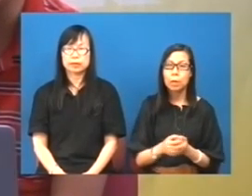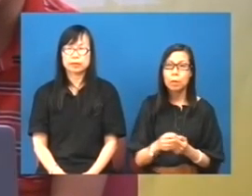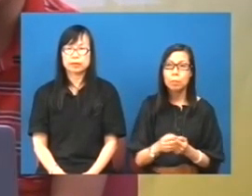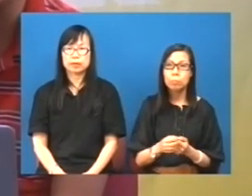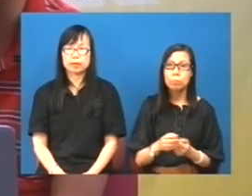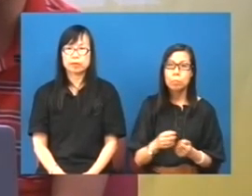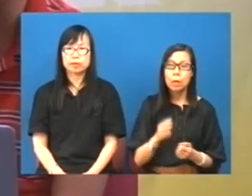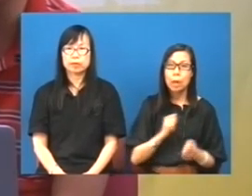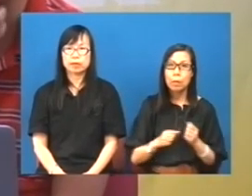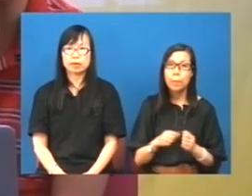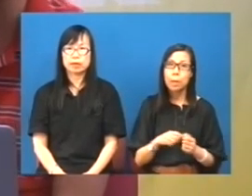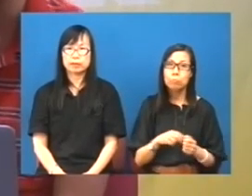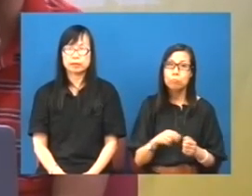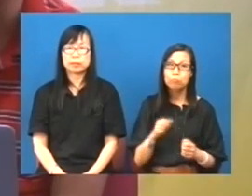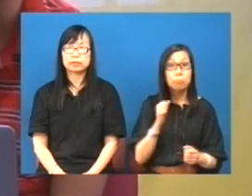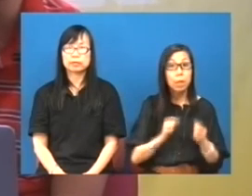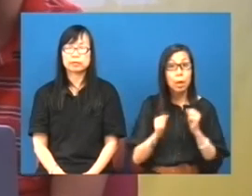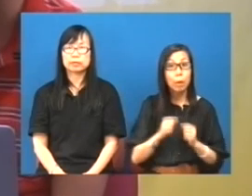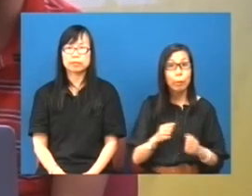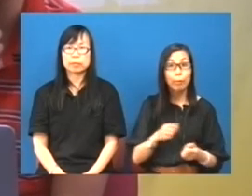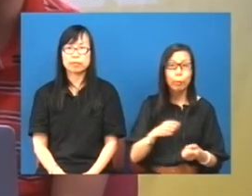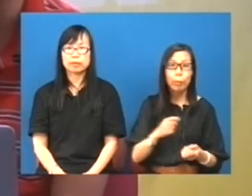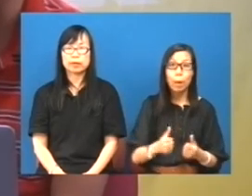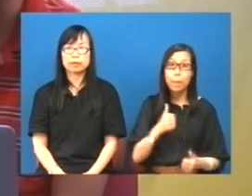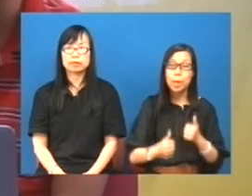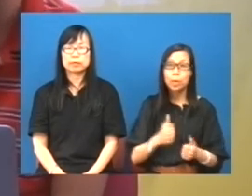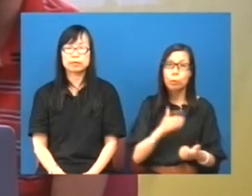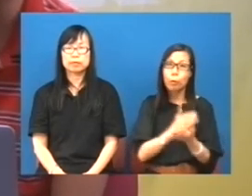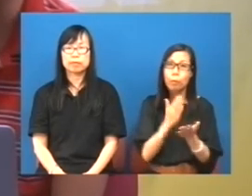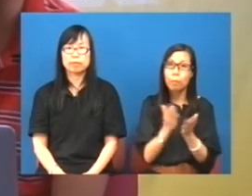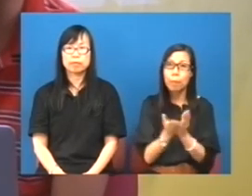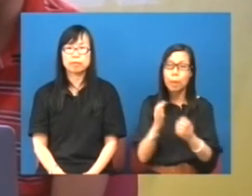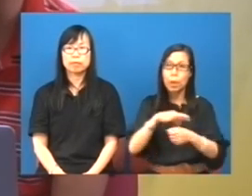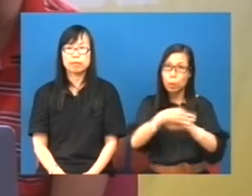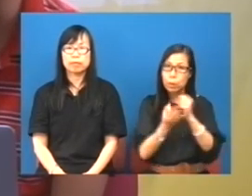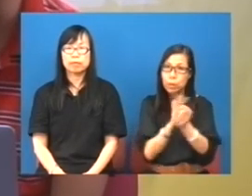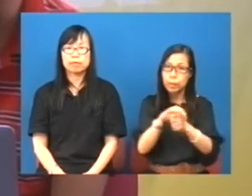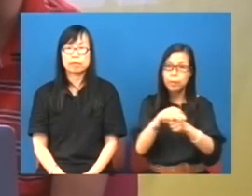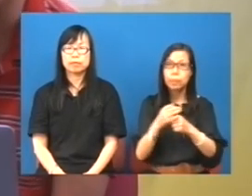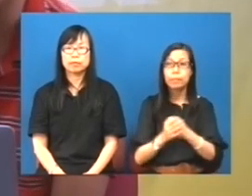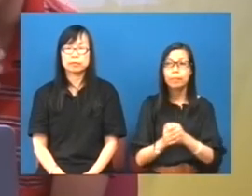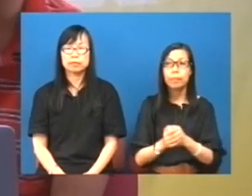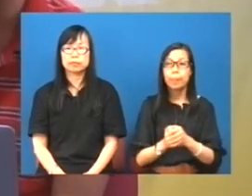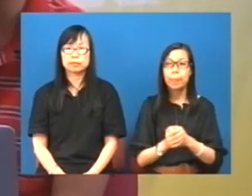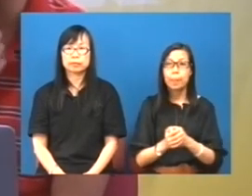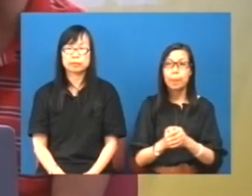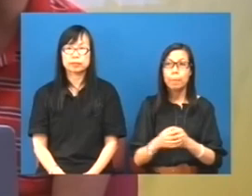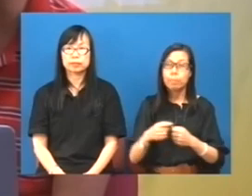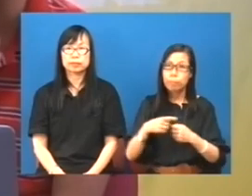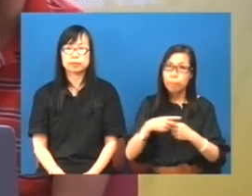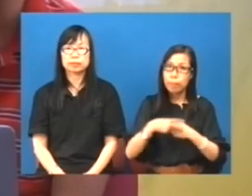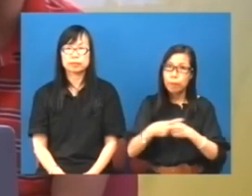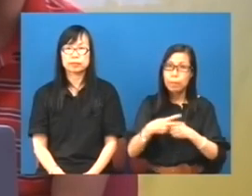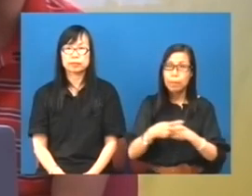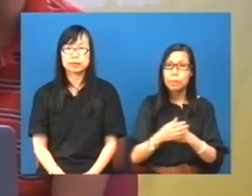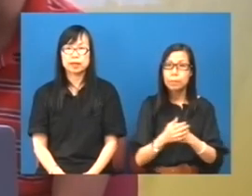體育即是城市或者一些賽事一來一些相關設施不夠第二一些相關